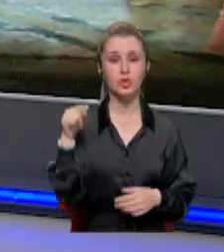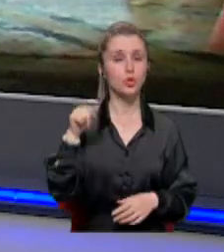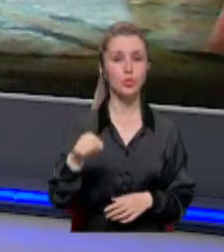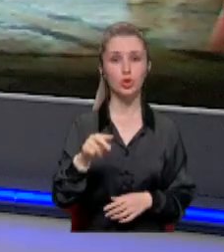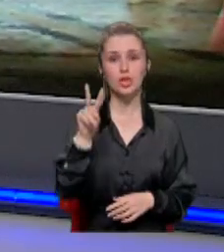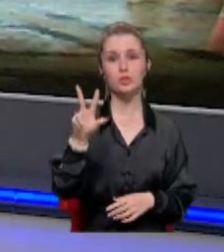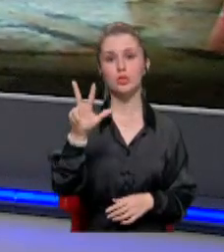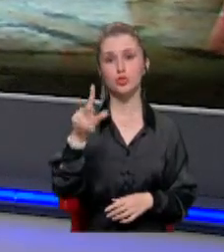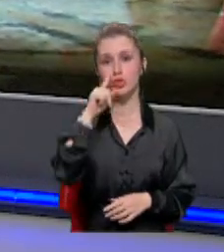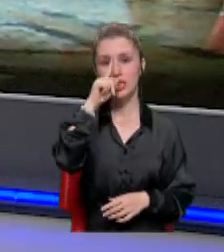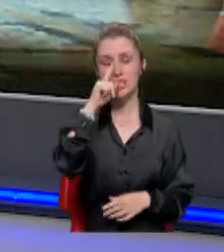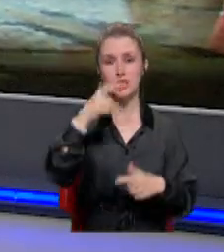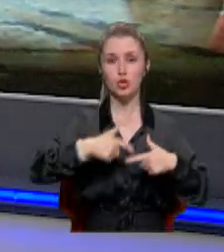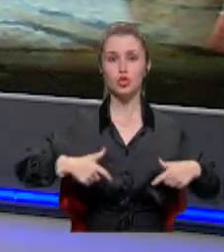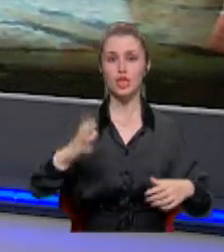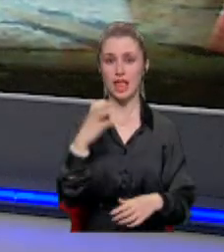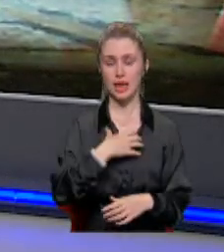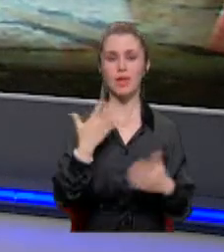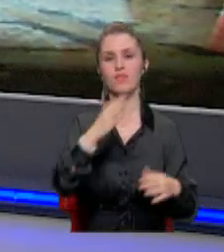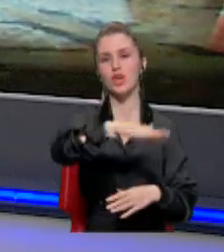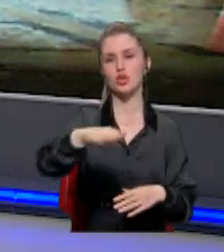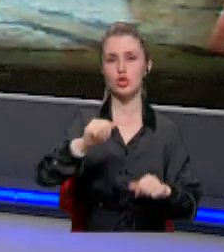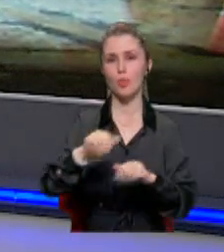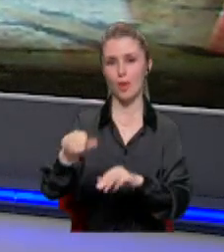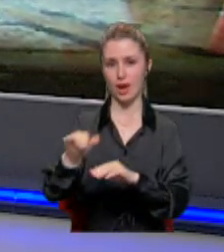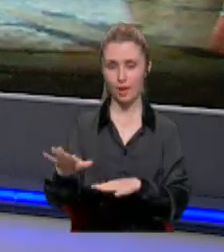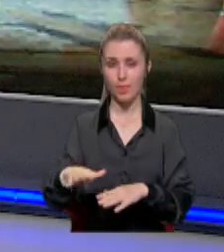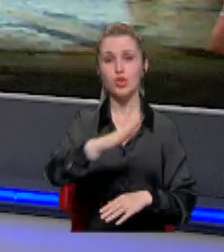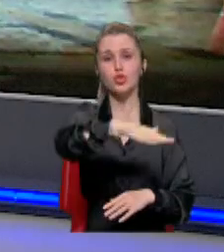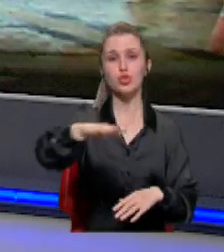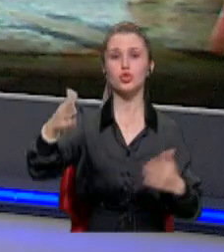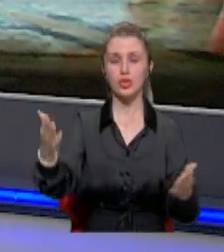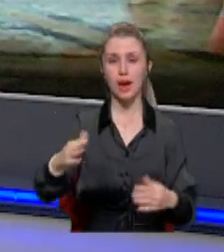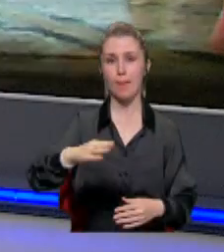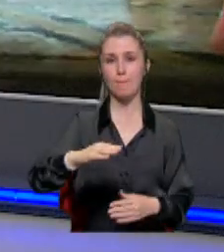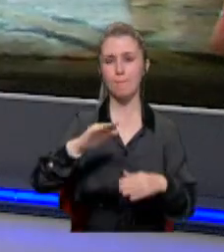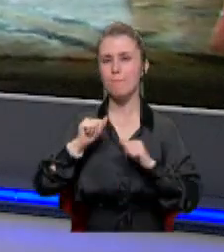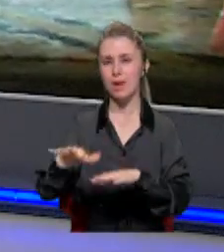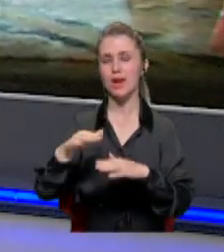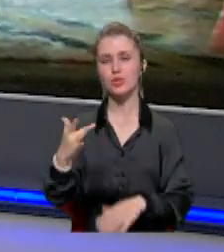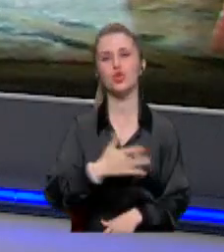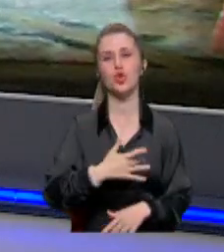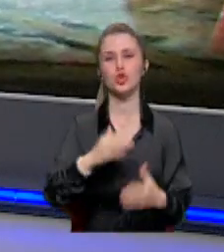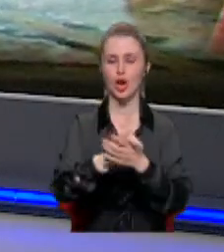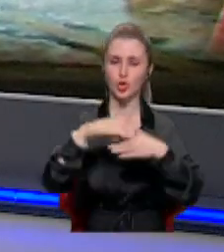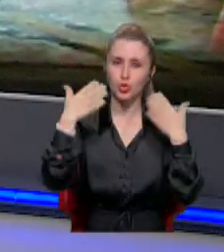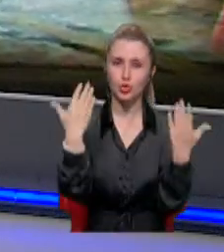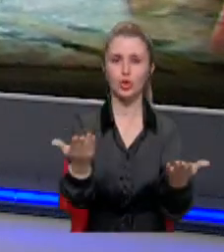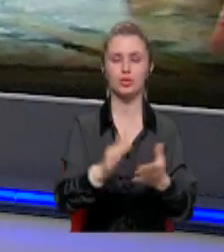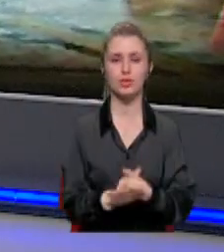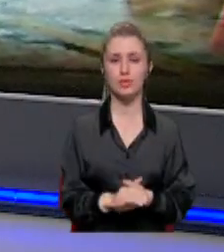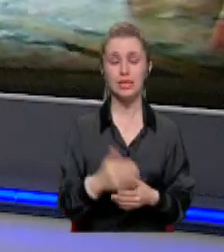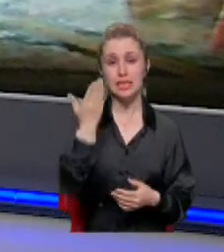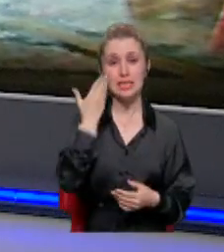Bugün 23 Nisan Ulusal Egemenlik ve Çocuk Bayramı. Çocuklar, bayramınızı gönülden kutluyoruz. Ve